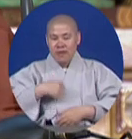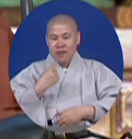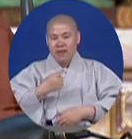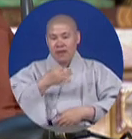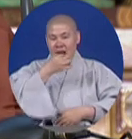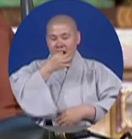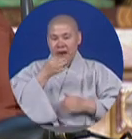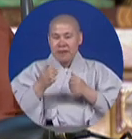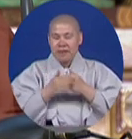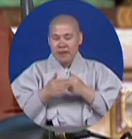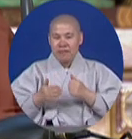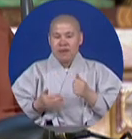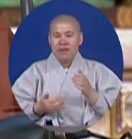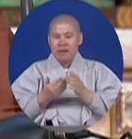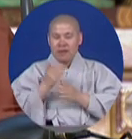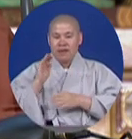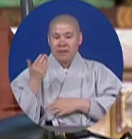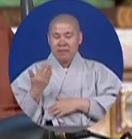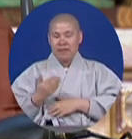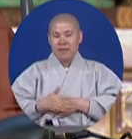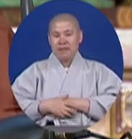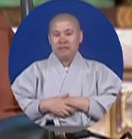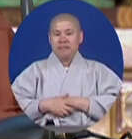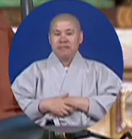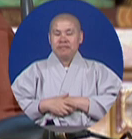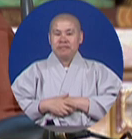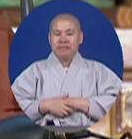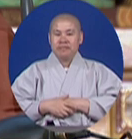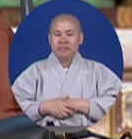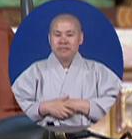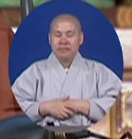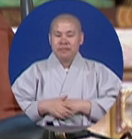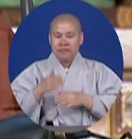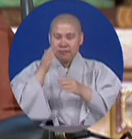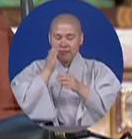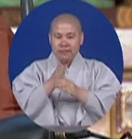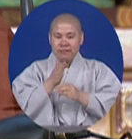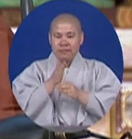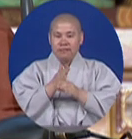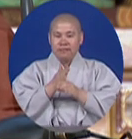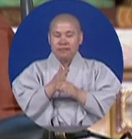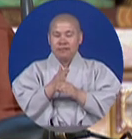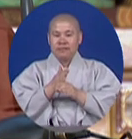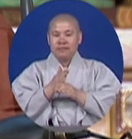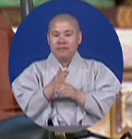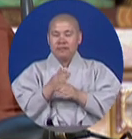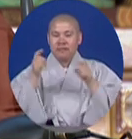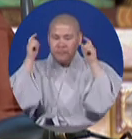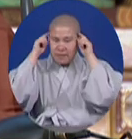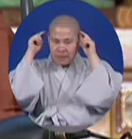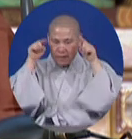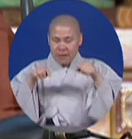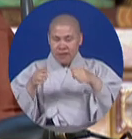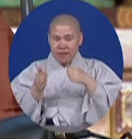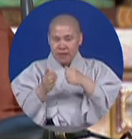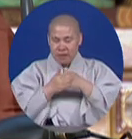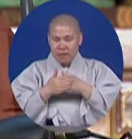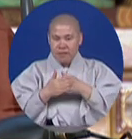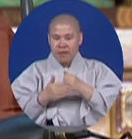온 화가 많거든요. 그런데 이제 그 중에서도 어리석어서 온